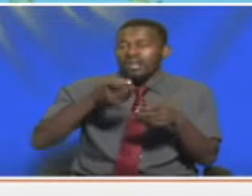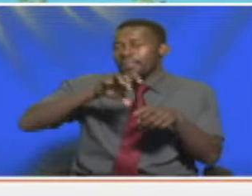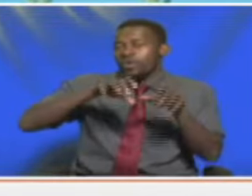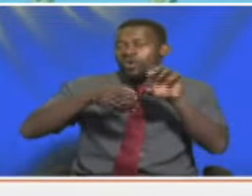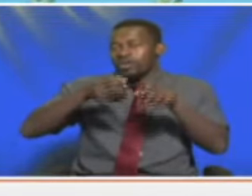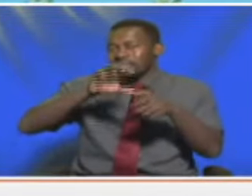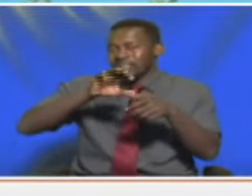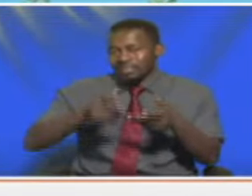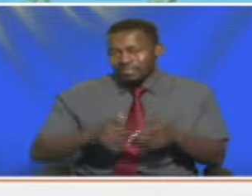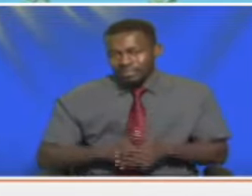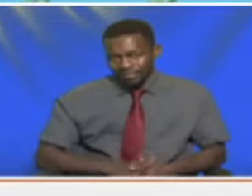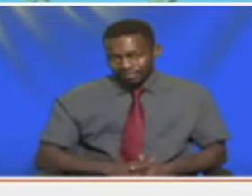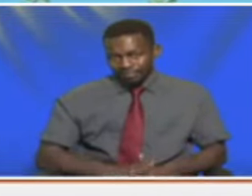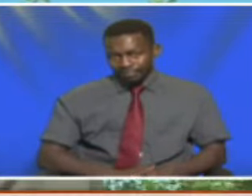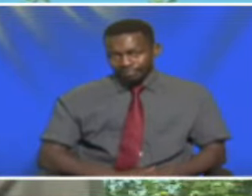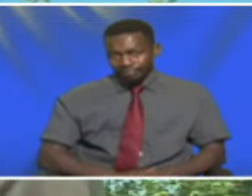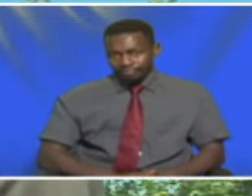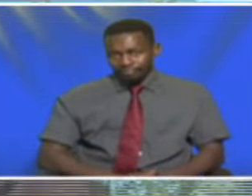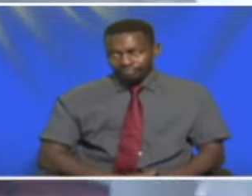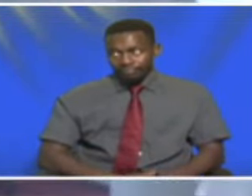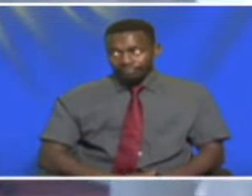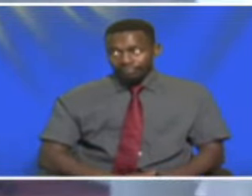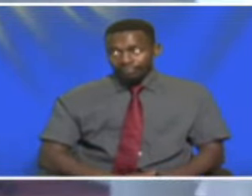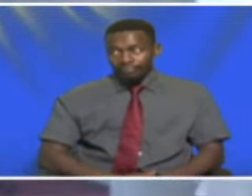na plastiki tu.